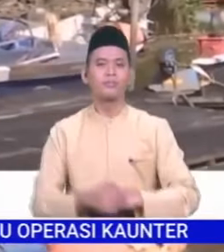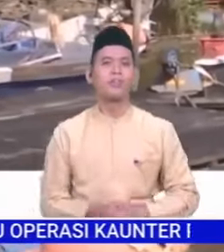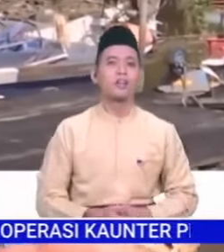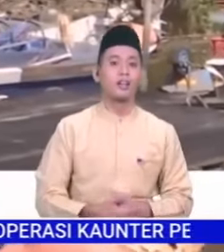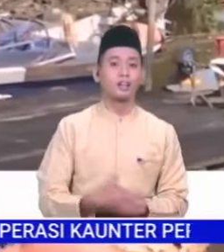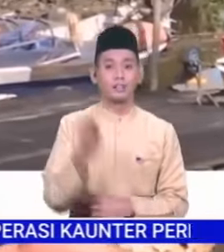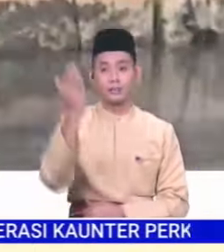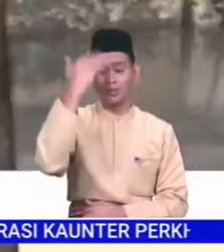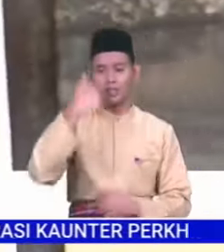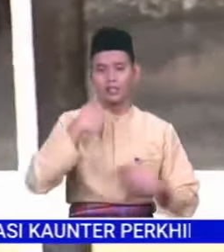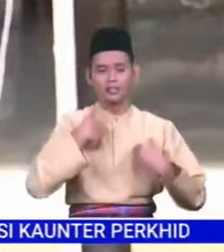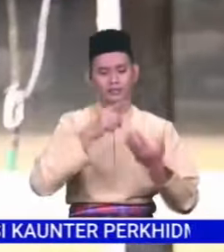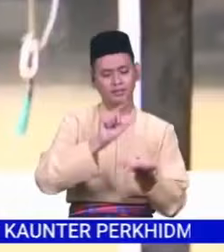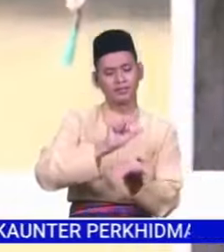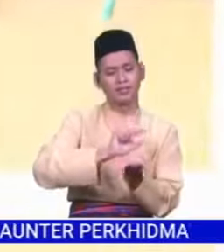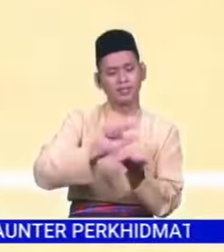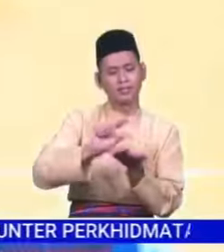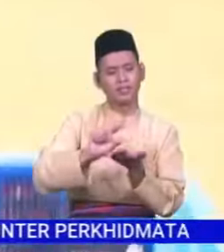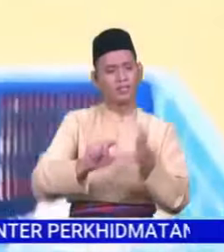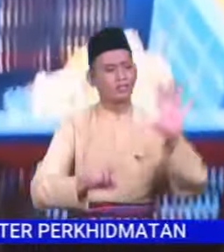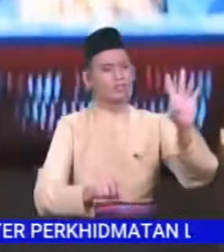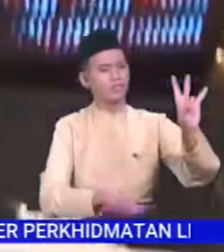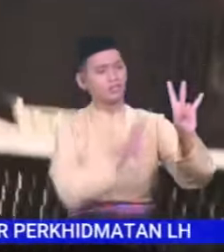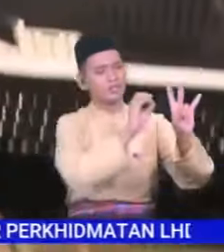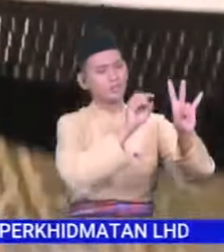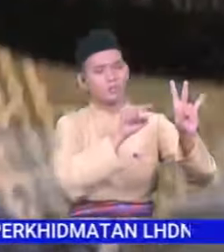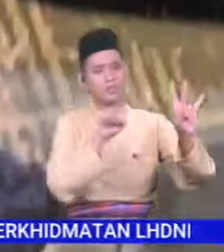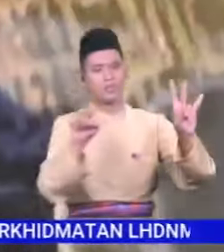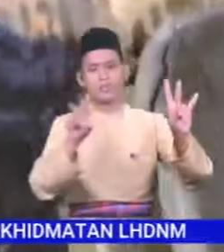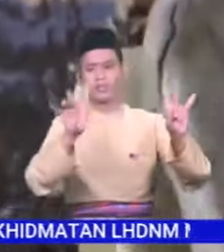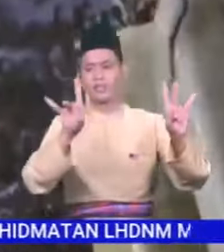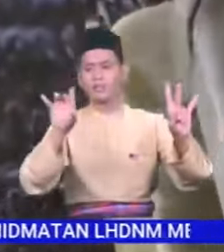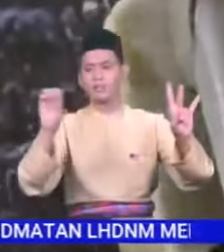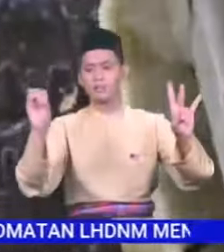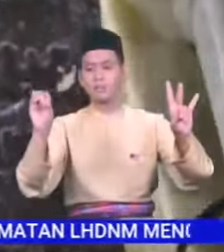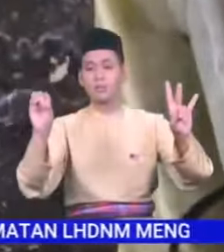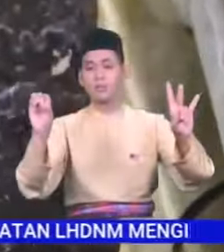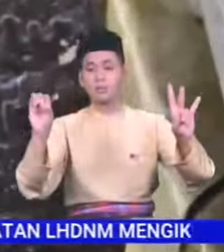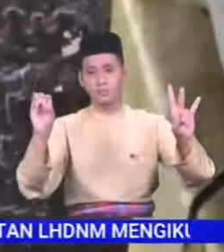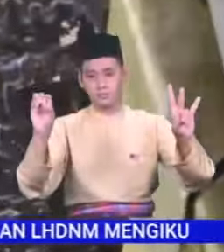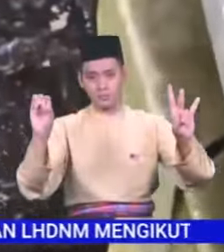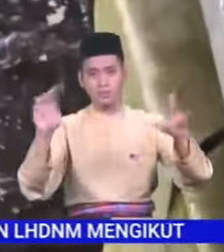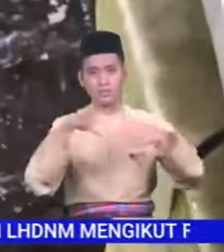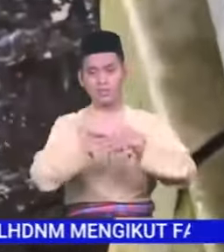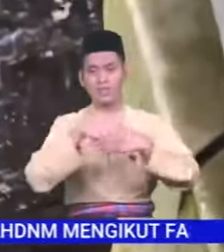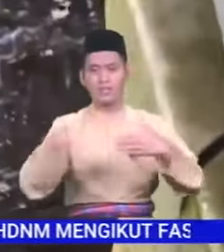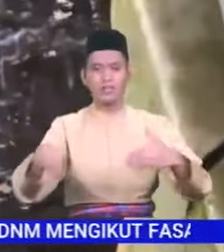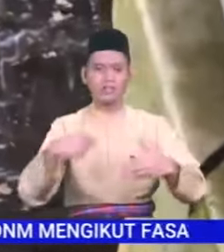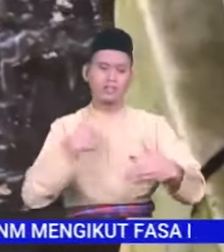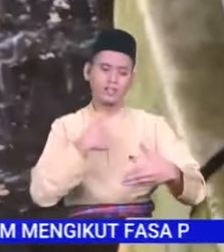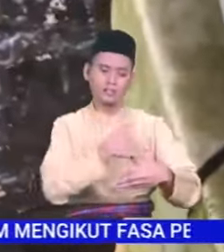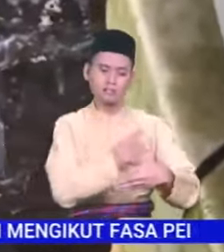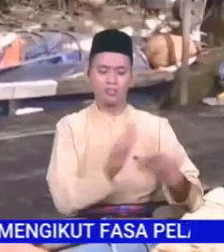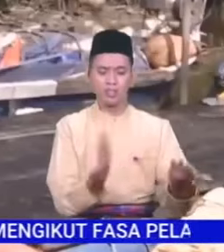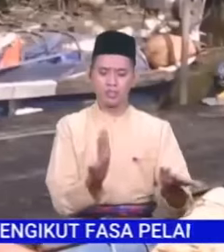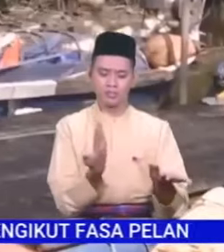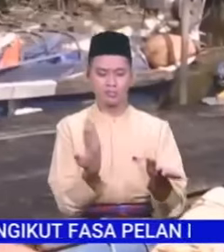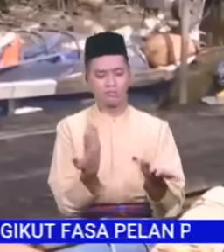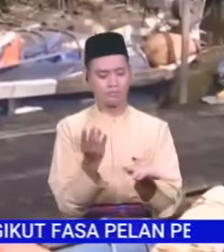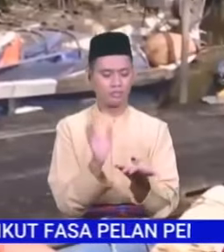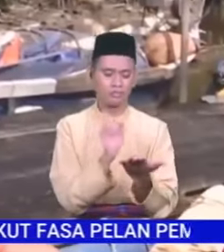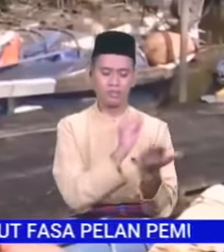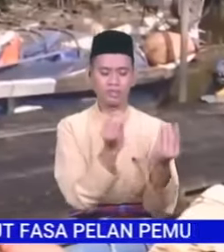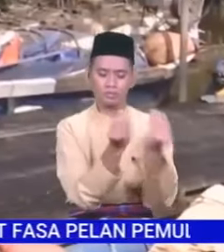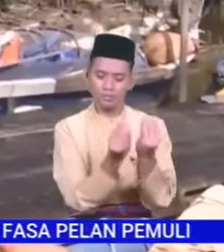Ratu gaji 7080 Adalah gaji itu Eriana tolak itu punya peralatan gue semua akan bangkit enak muraiki Pratami